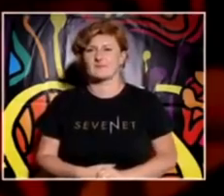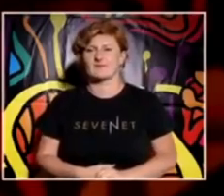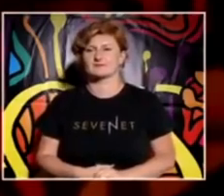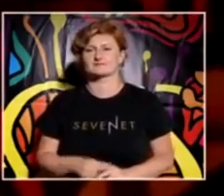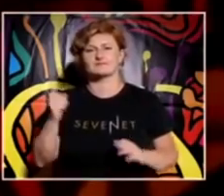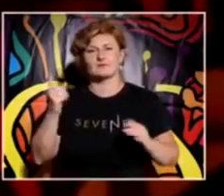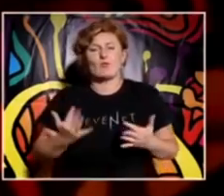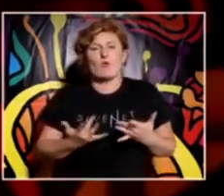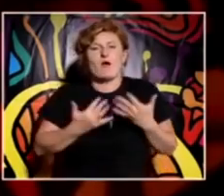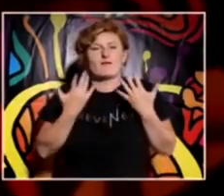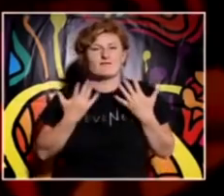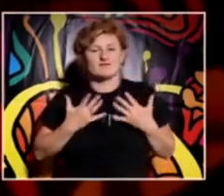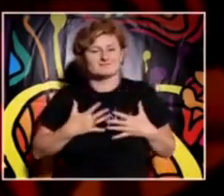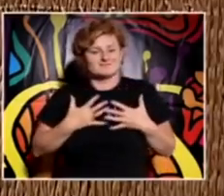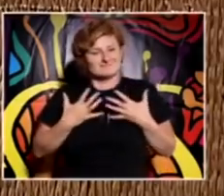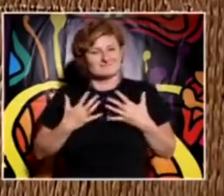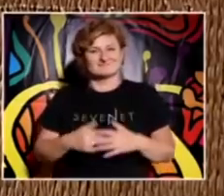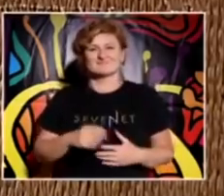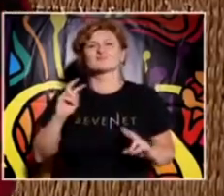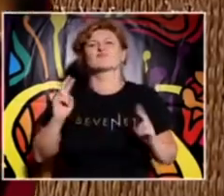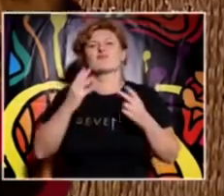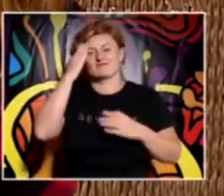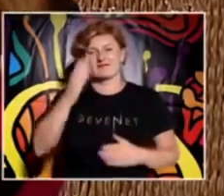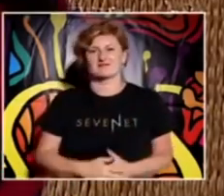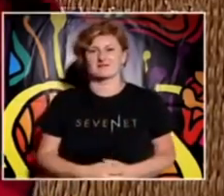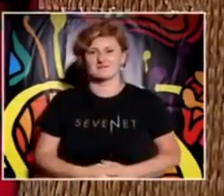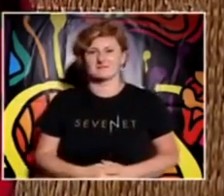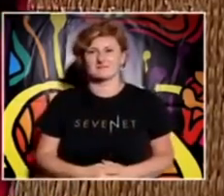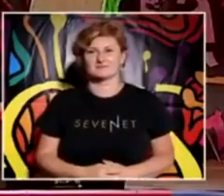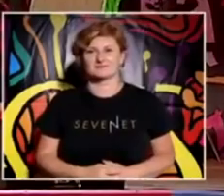Ona się łatwo wzrusza, ostrzegam. Skąd wiesz?